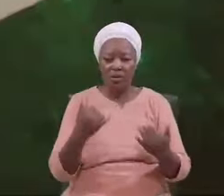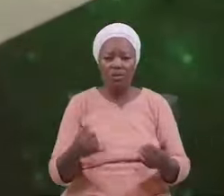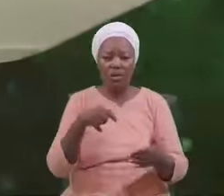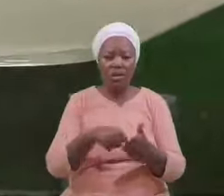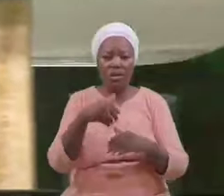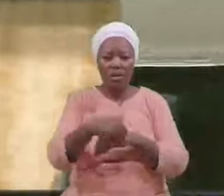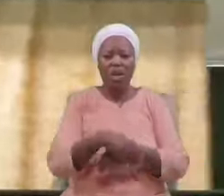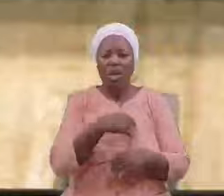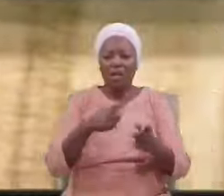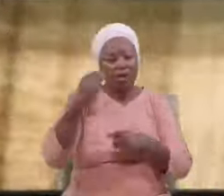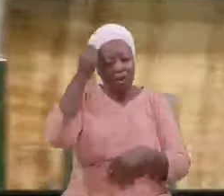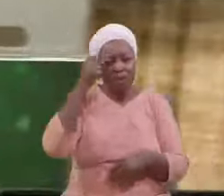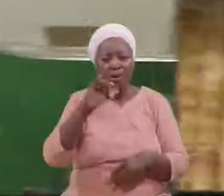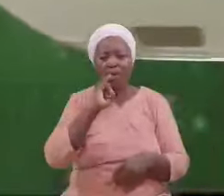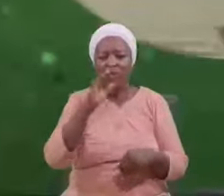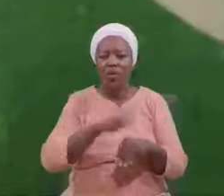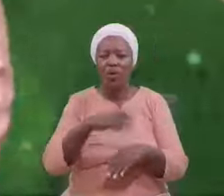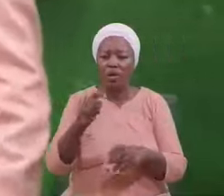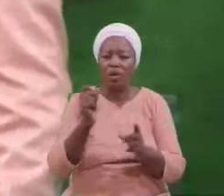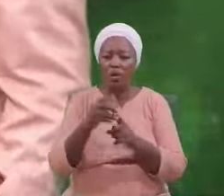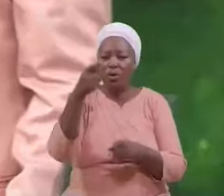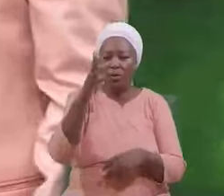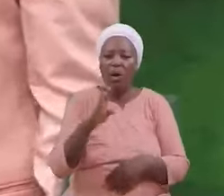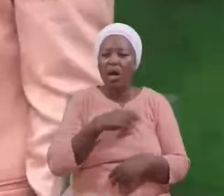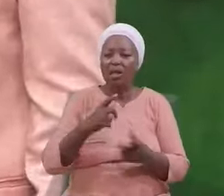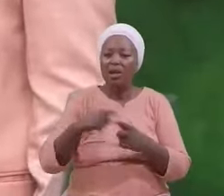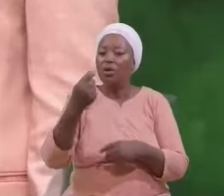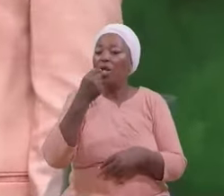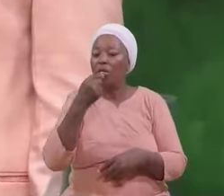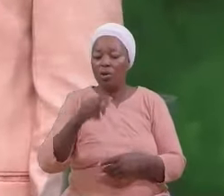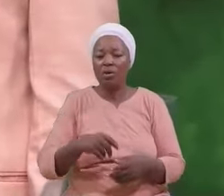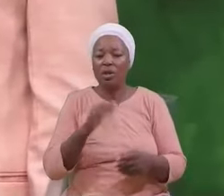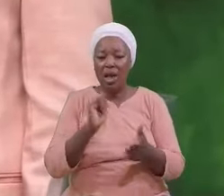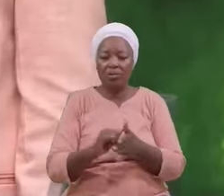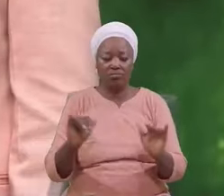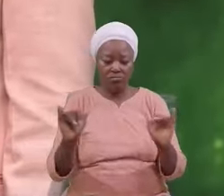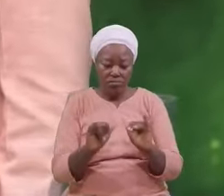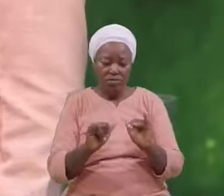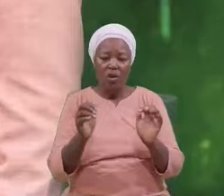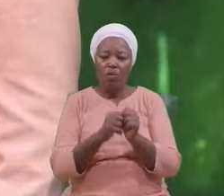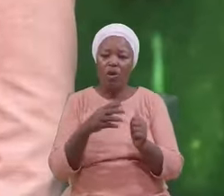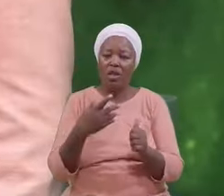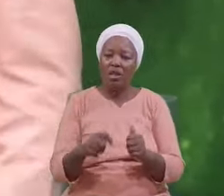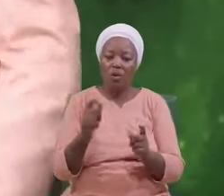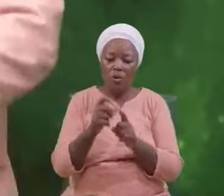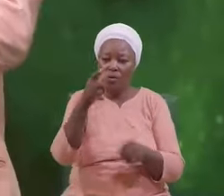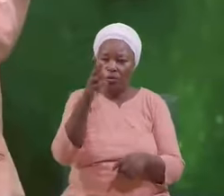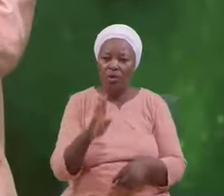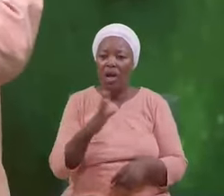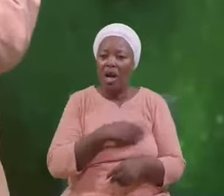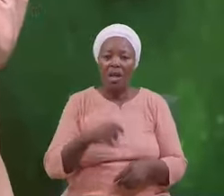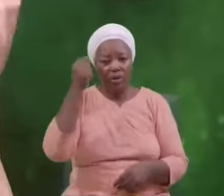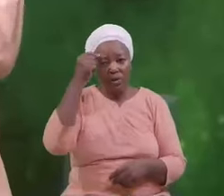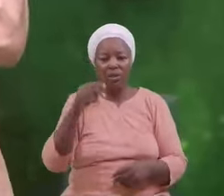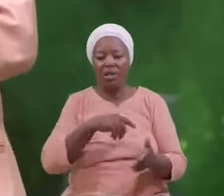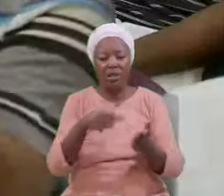dit, et vos pensées embrassent la parole de Dieu, votre langue embrasse la parole, toute chose